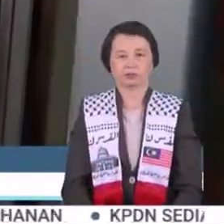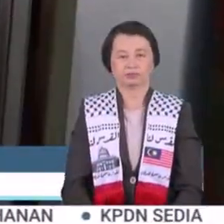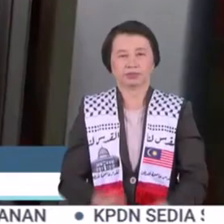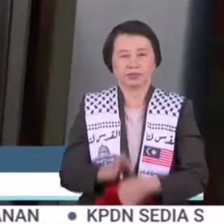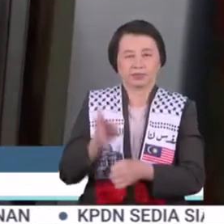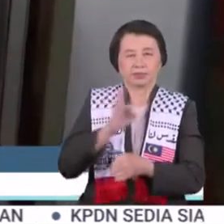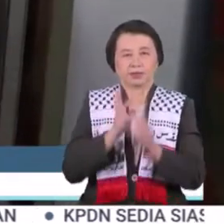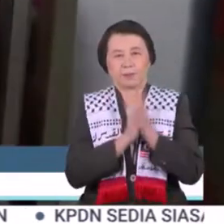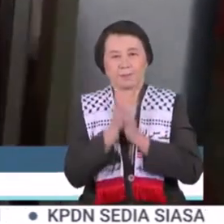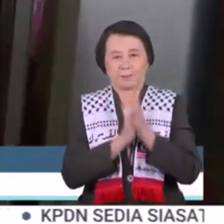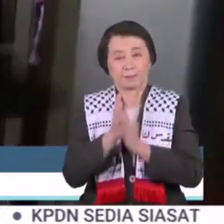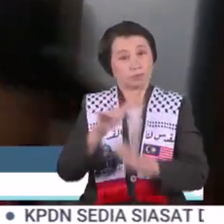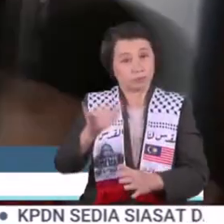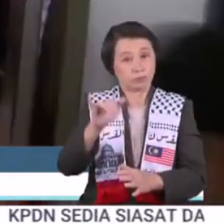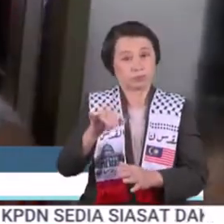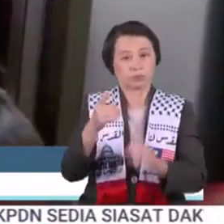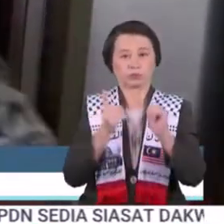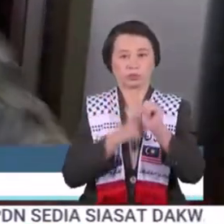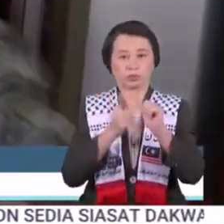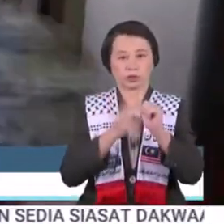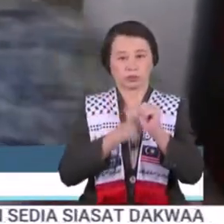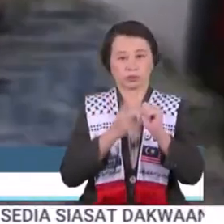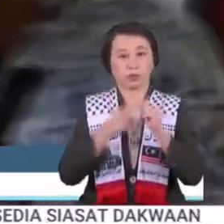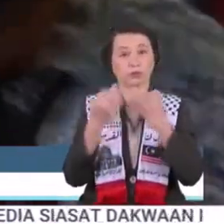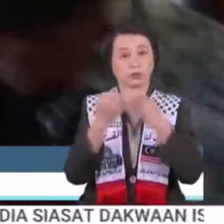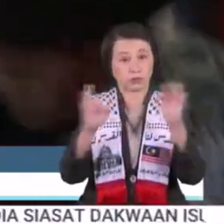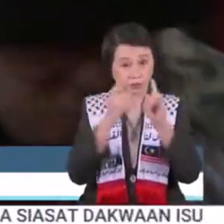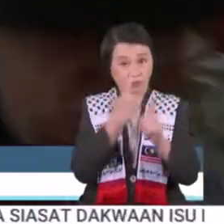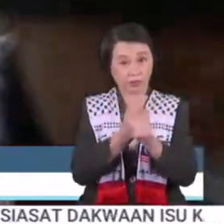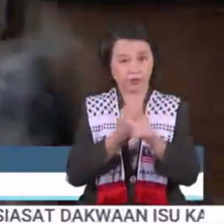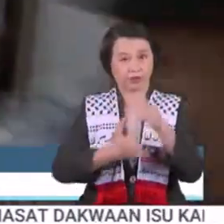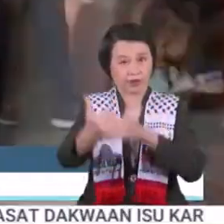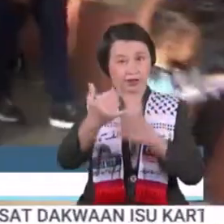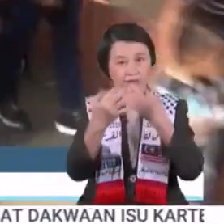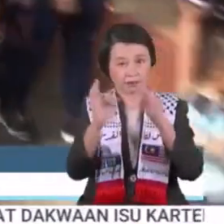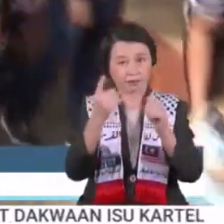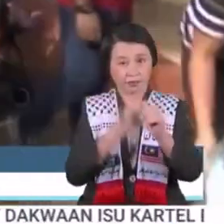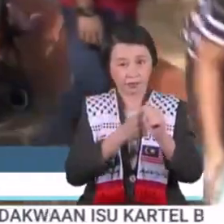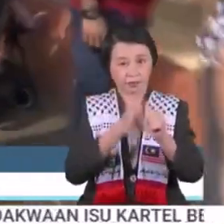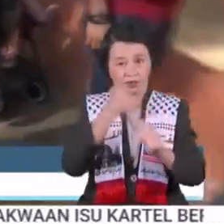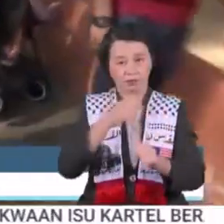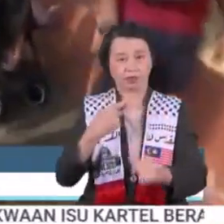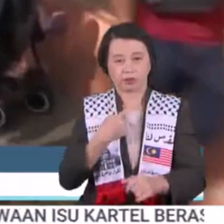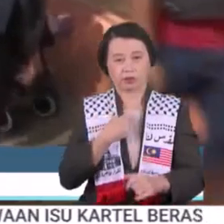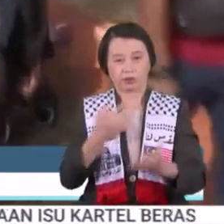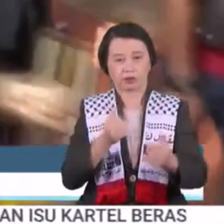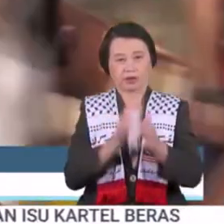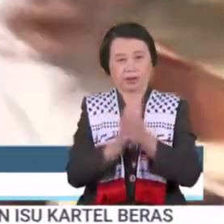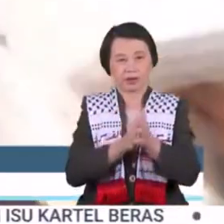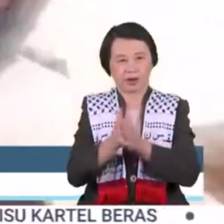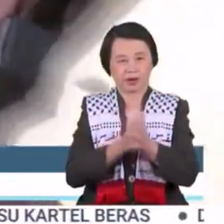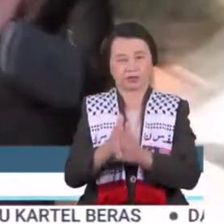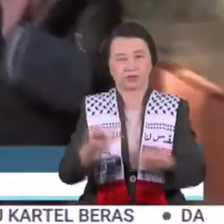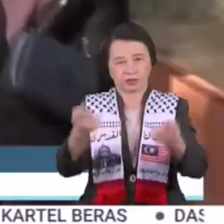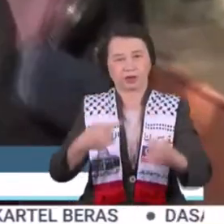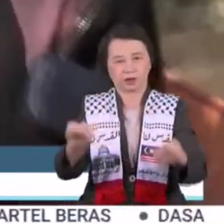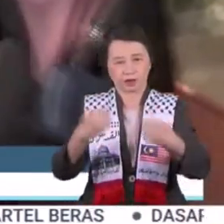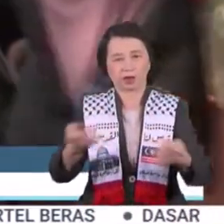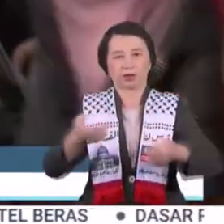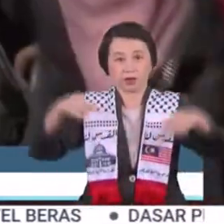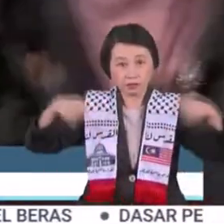Sebab yelah kan, yang pertama-tama kali free lah kan. Free lagi pun sebab memang kami pun memang rajin juga datang sini.